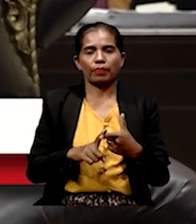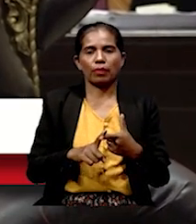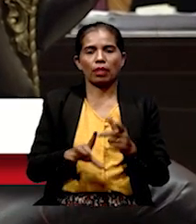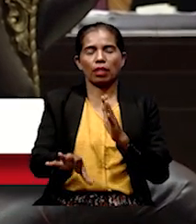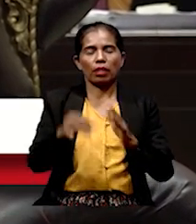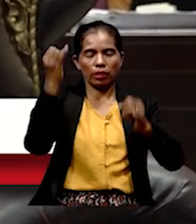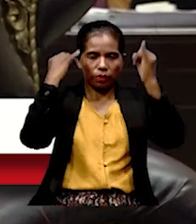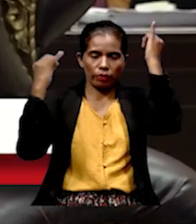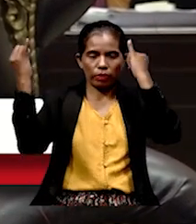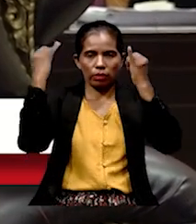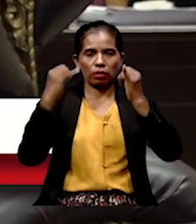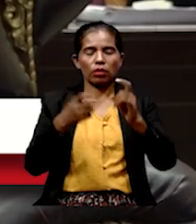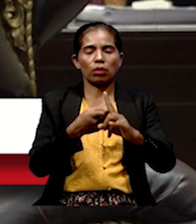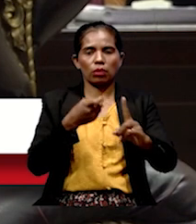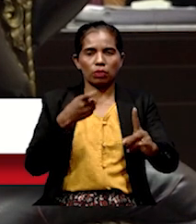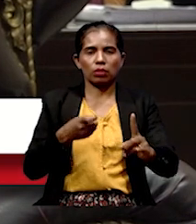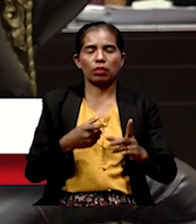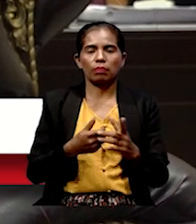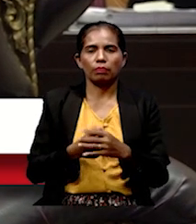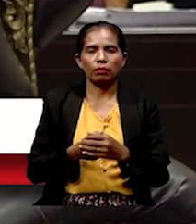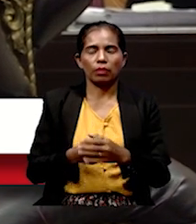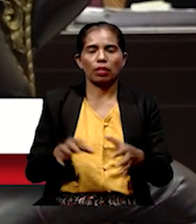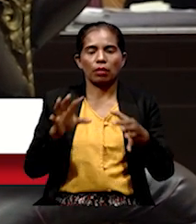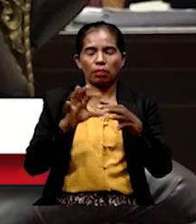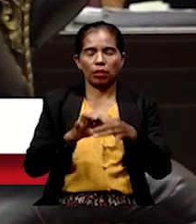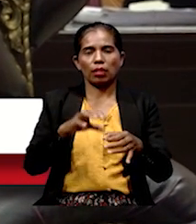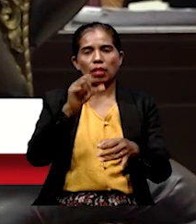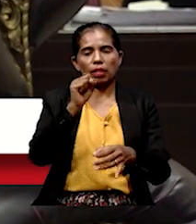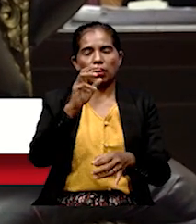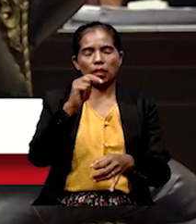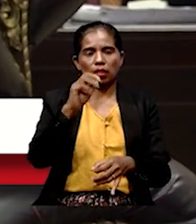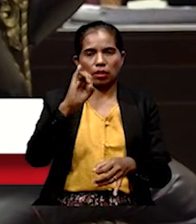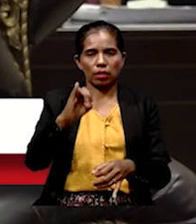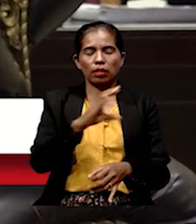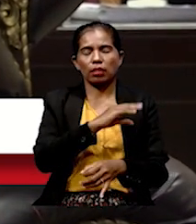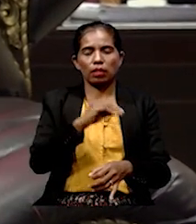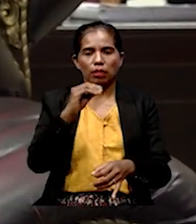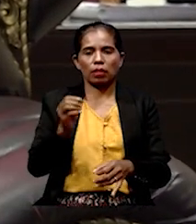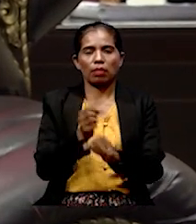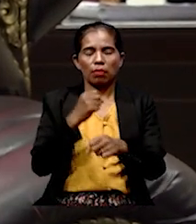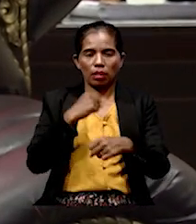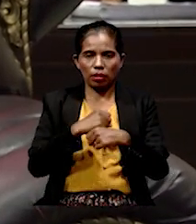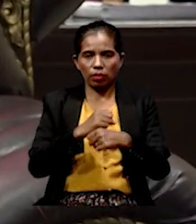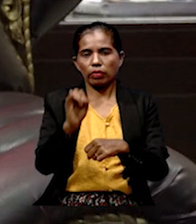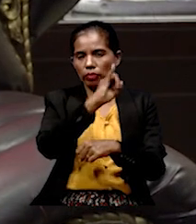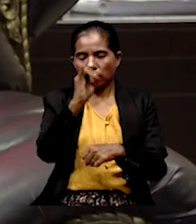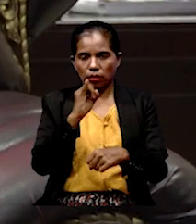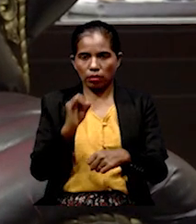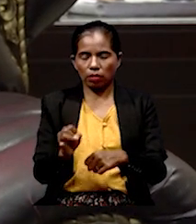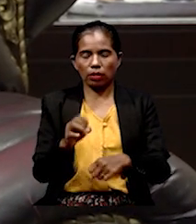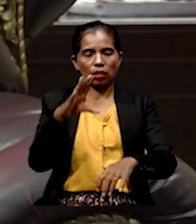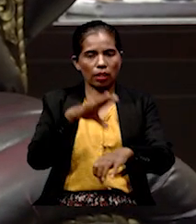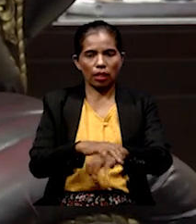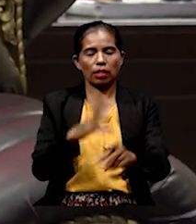hetan informasaun husi membru SNI zernia tentu depois SNI bahalo prevensaun